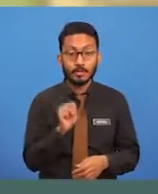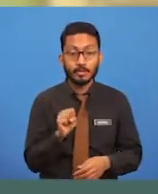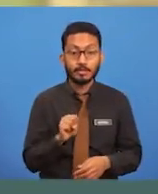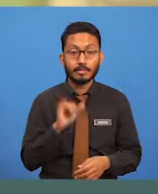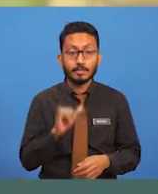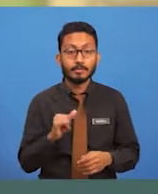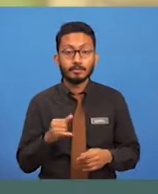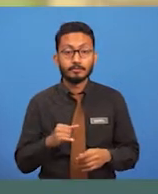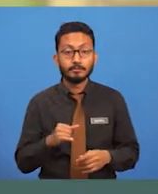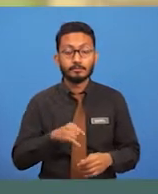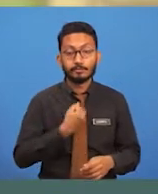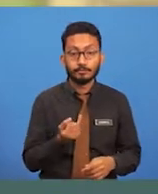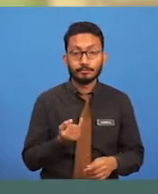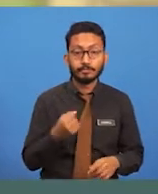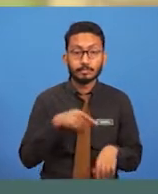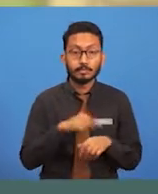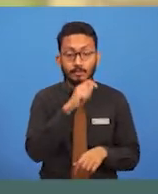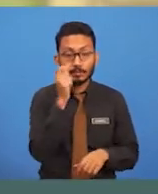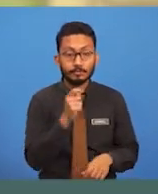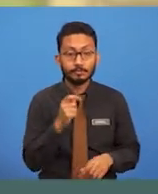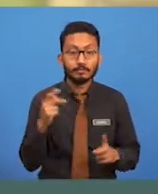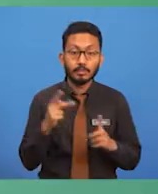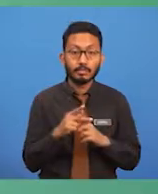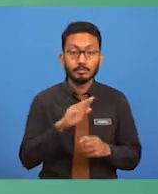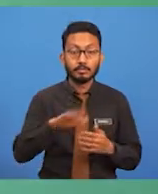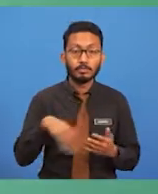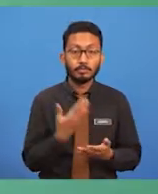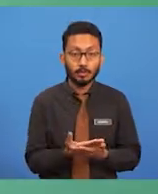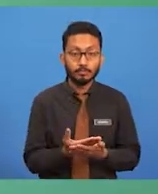yang ingin ditanya kepada anda semua.